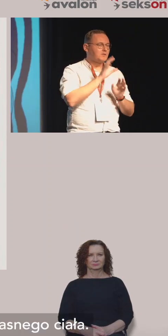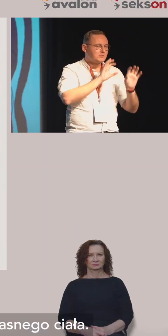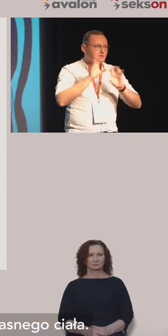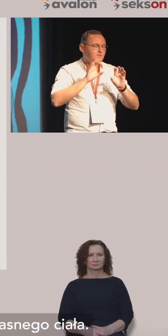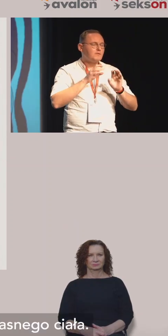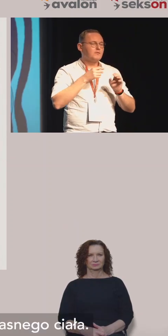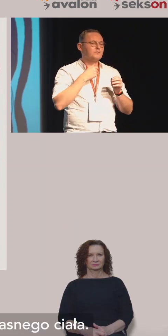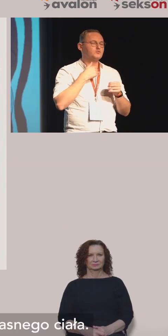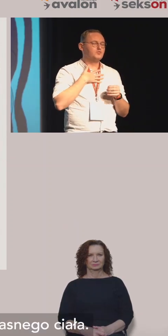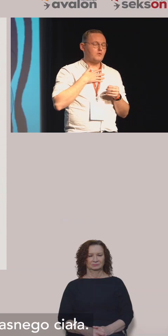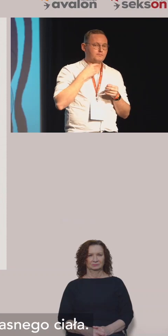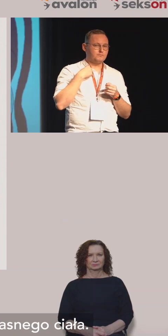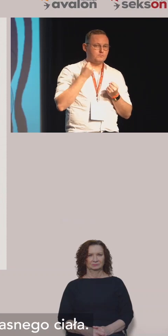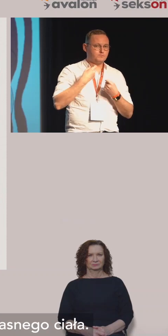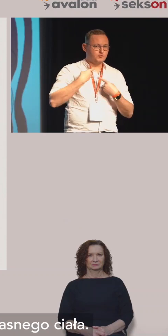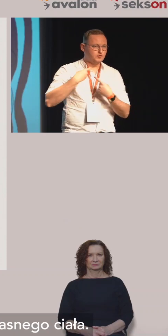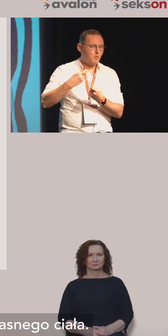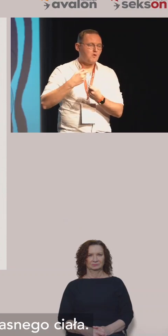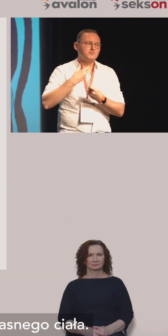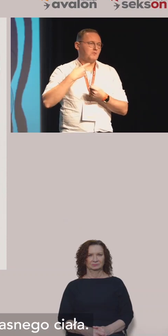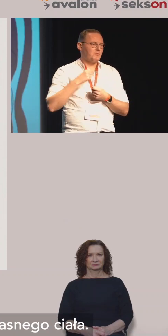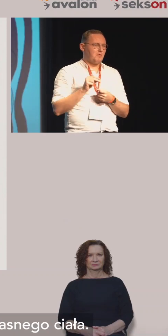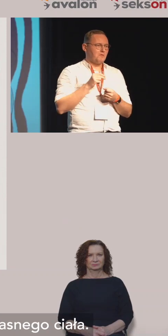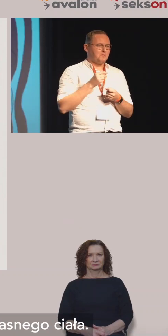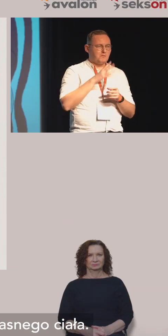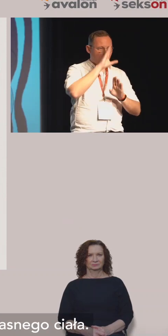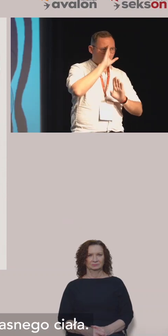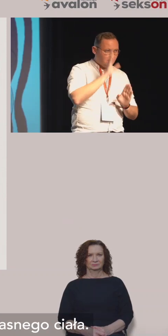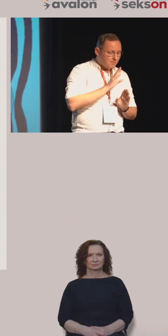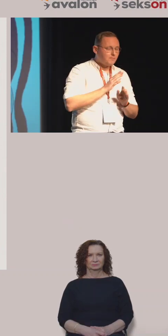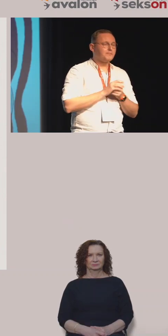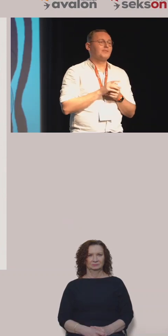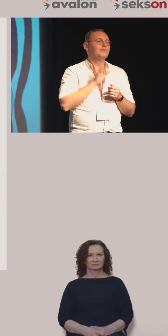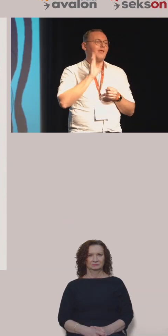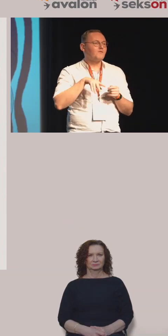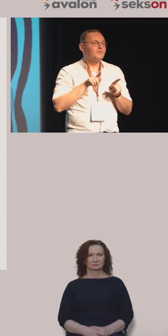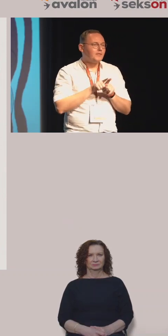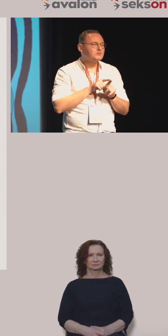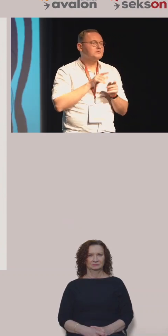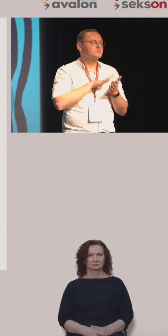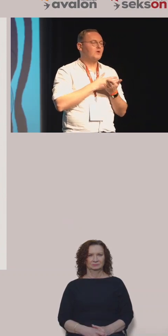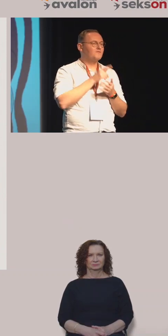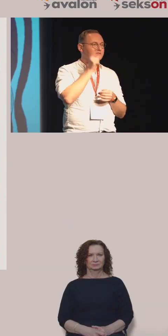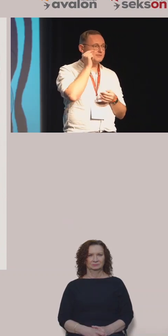czy właśnie jakieś sytuacje obserwacji własnego ciała.